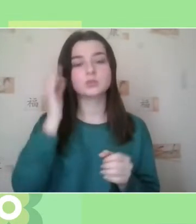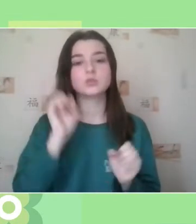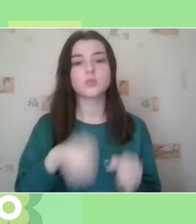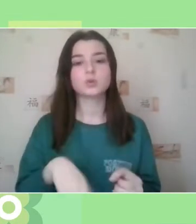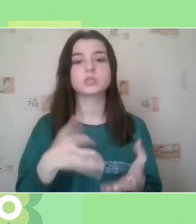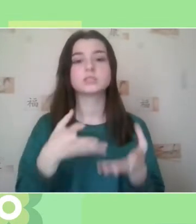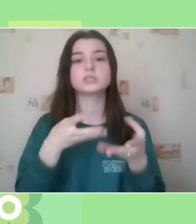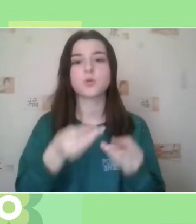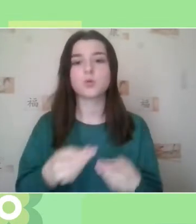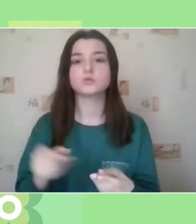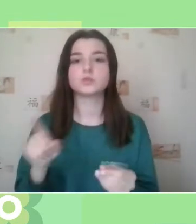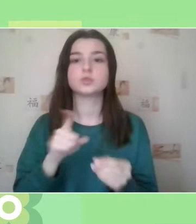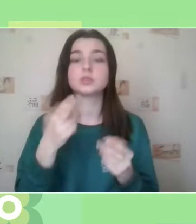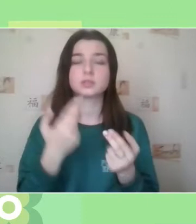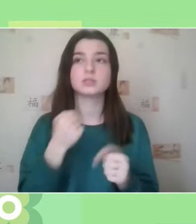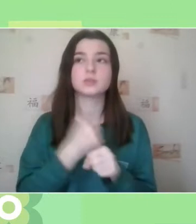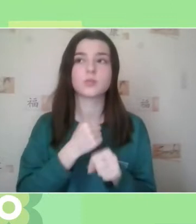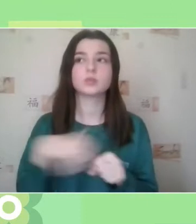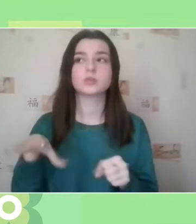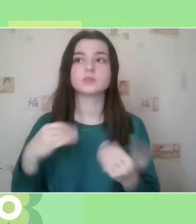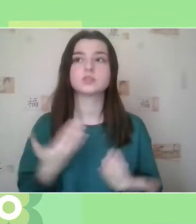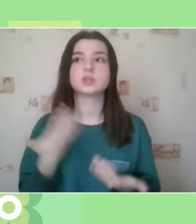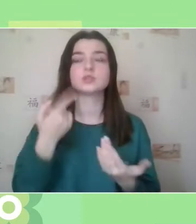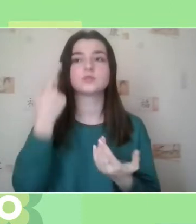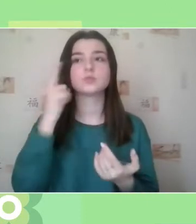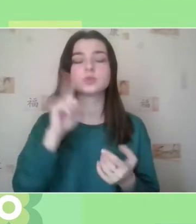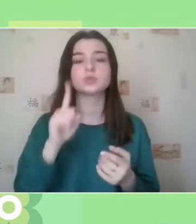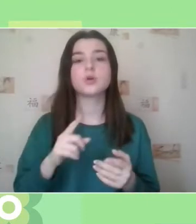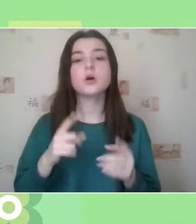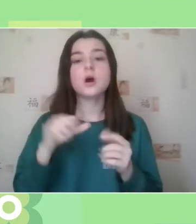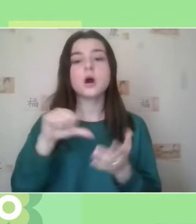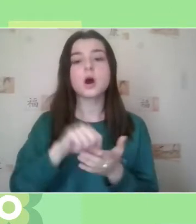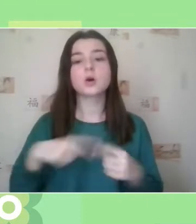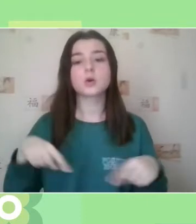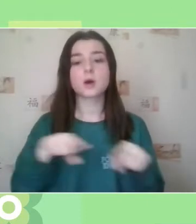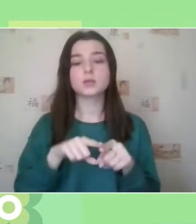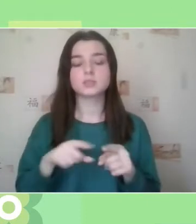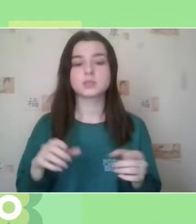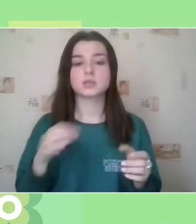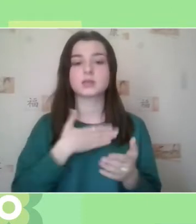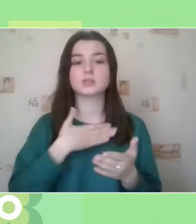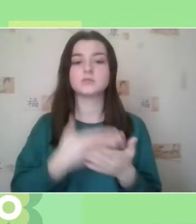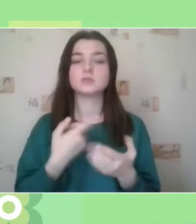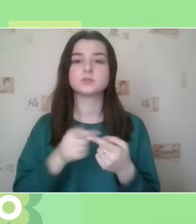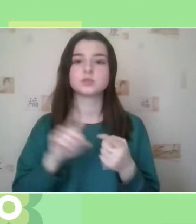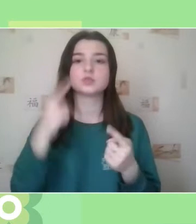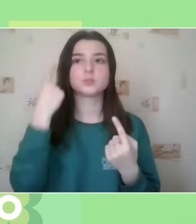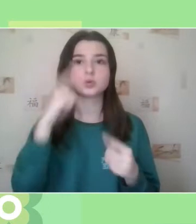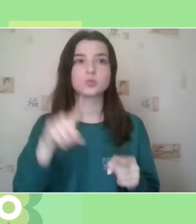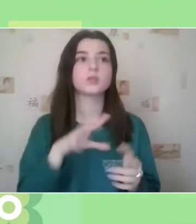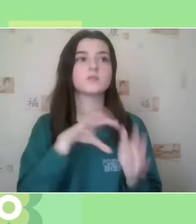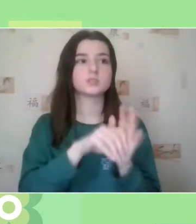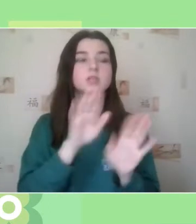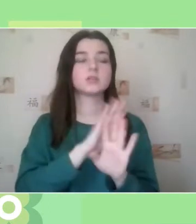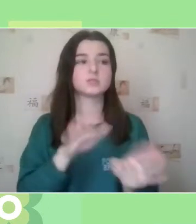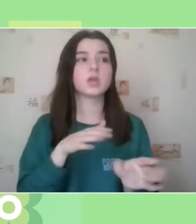заохочувати. Да, це робота на все життя. Якщо хтось думає, що громадський активізм – це ось ми придумали проєкт, втілили і все, і далі пішло все прекрасно,